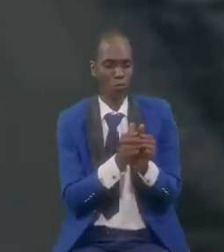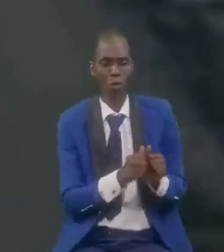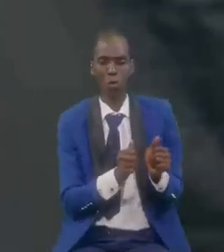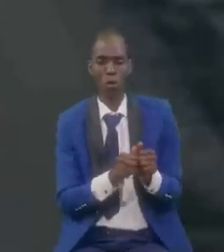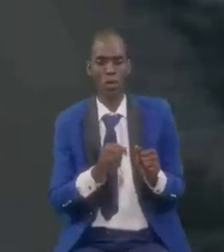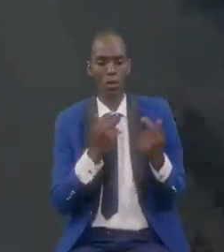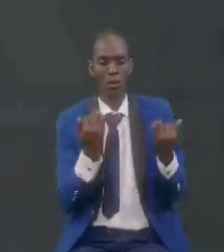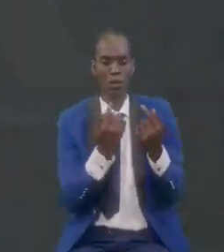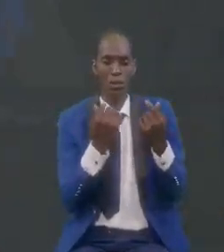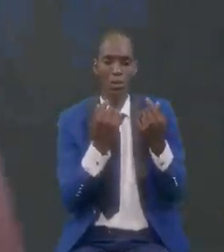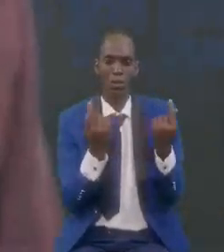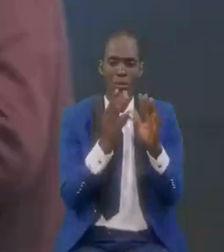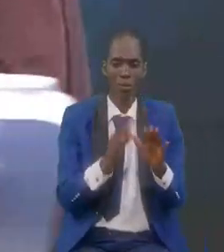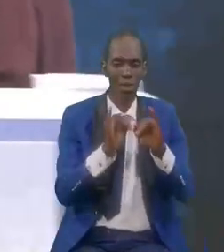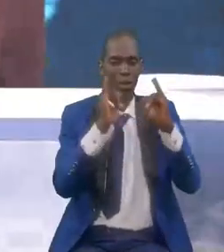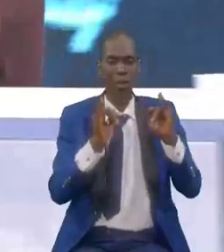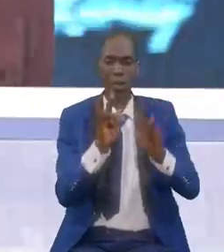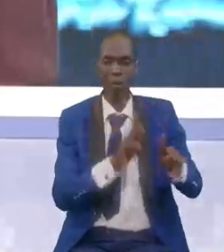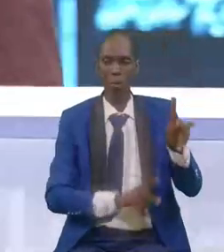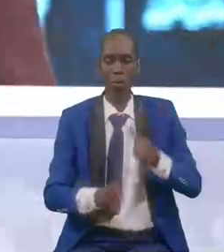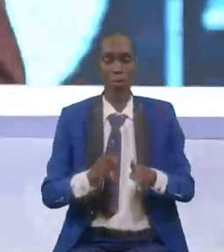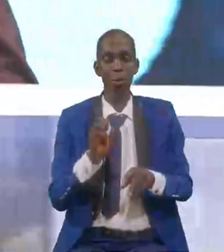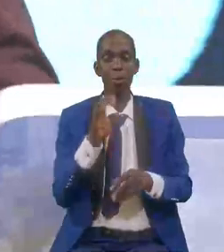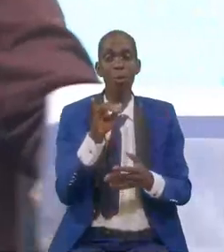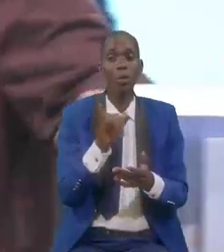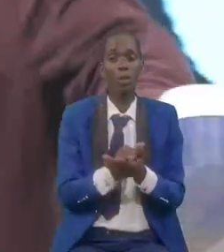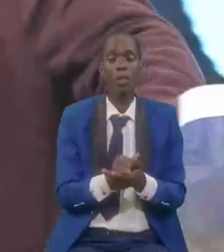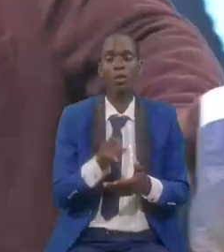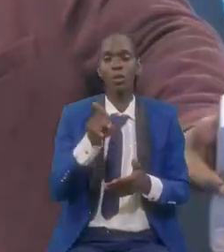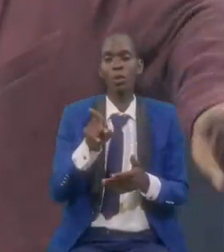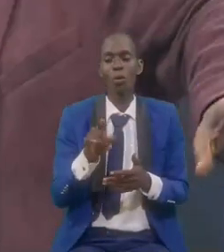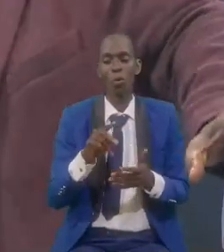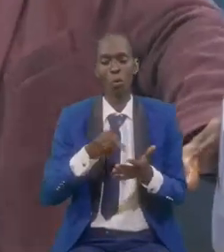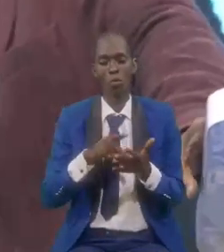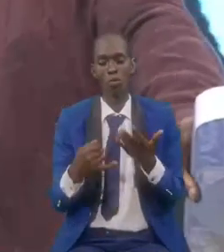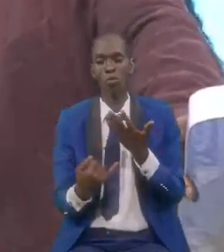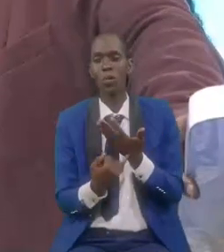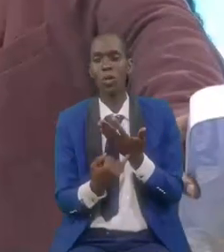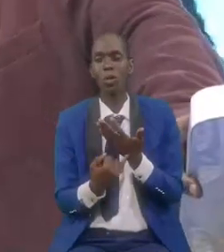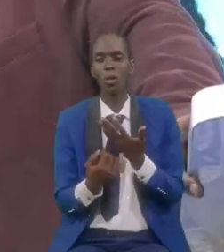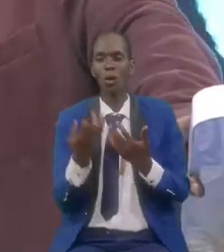un groupe avec eux, et vous formez ce que vous voulez avec eux, afin que le projet de Satan,